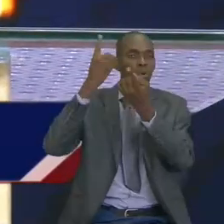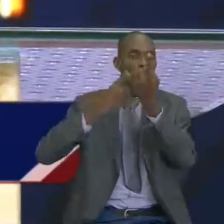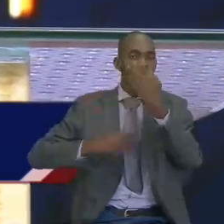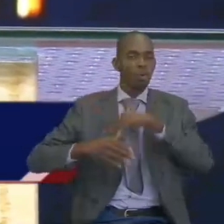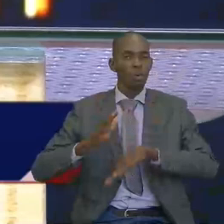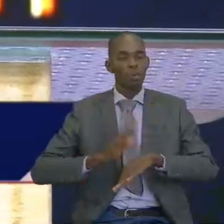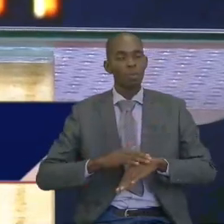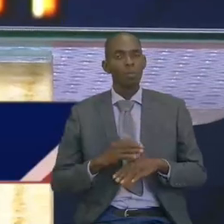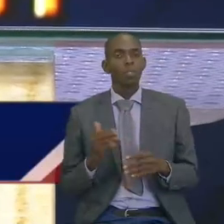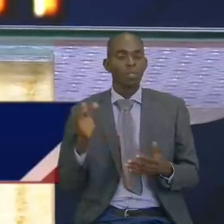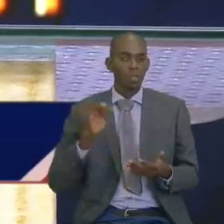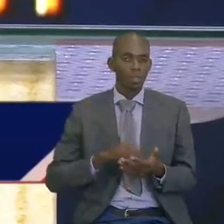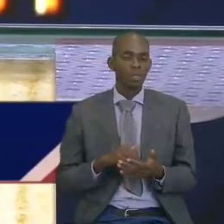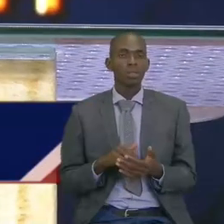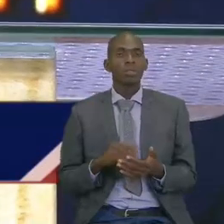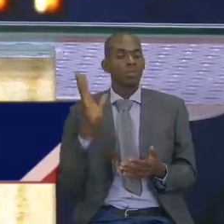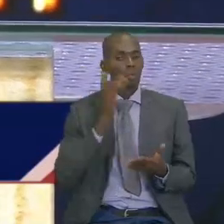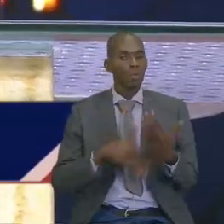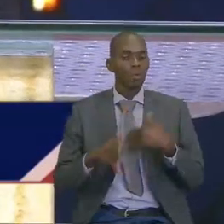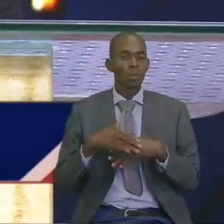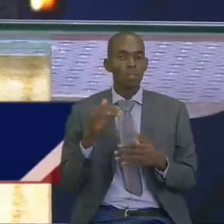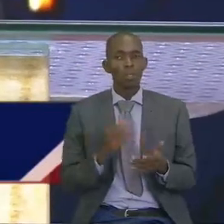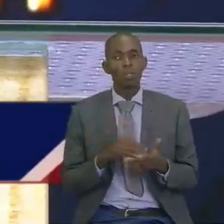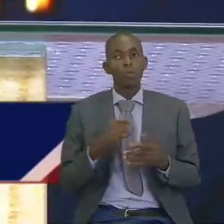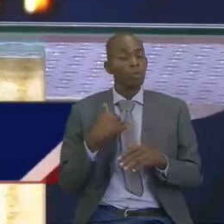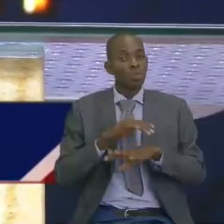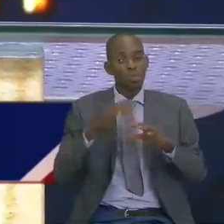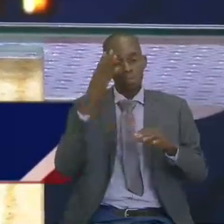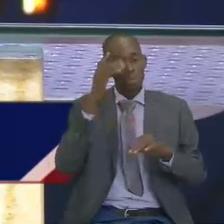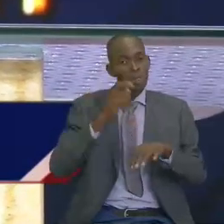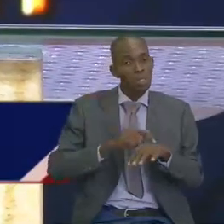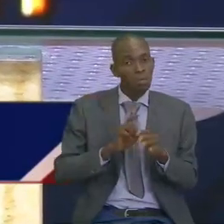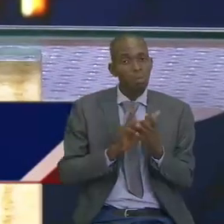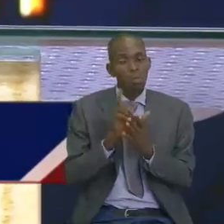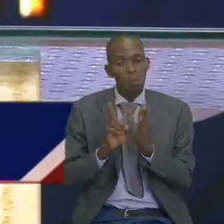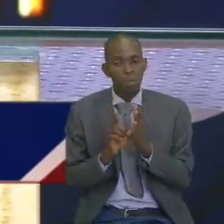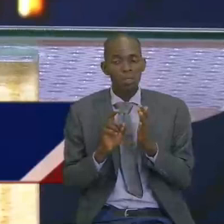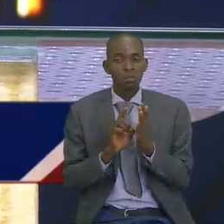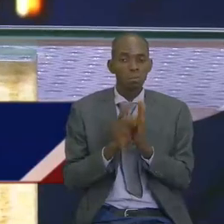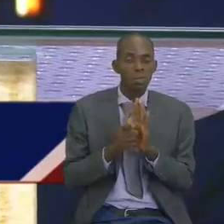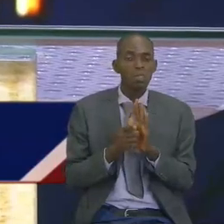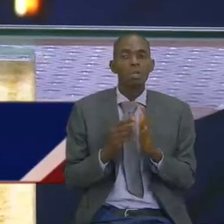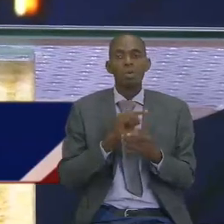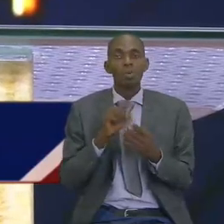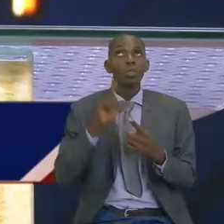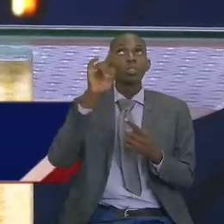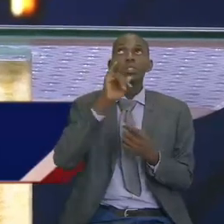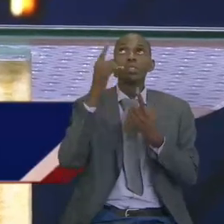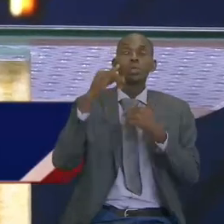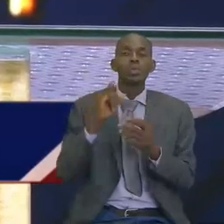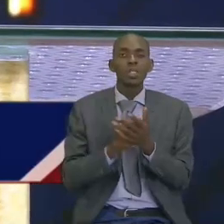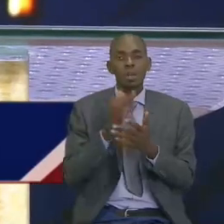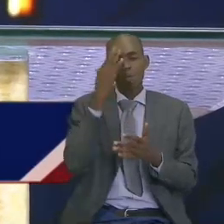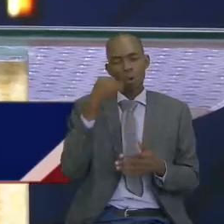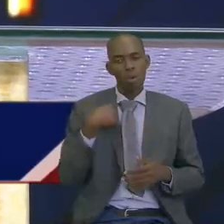manière. Le Seigneur reviendra. On ne connaît pas l'heure, le temps, la minute. C'est pourquoi nous devons être prêts à tout